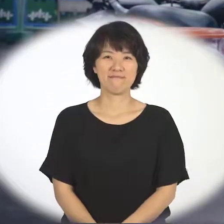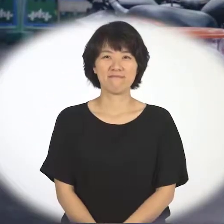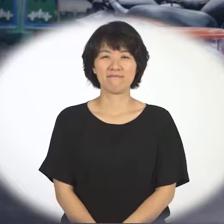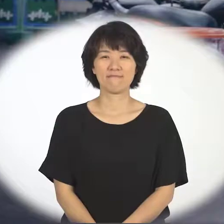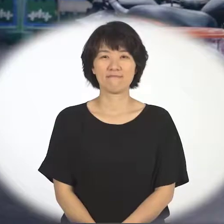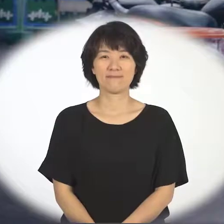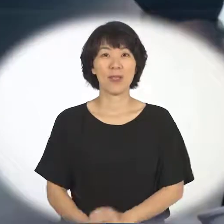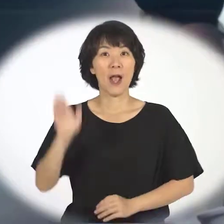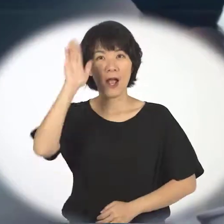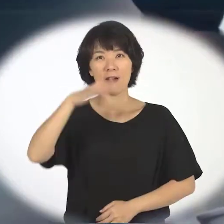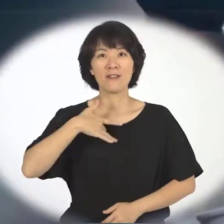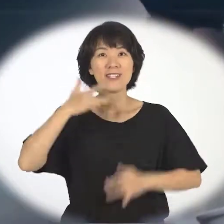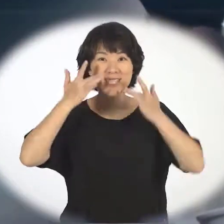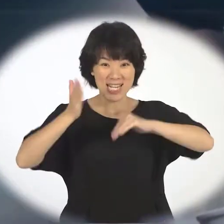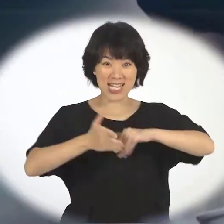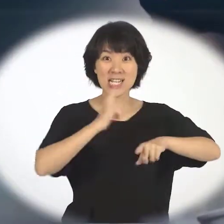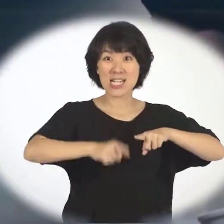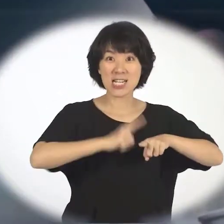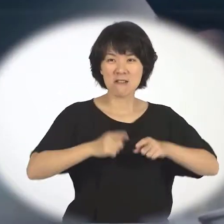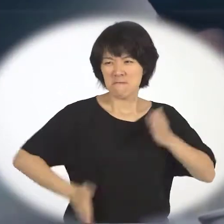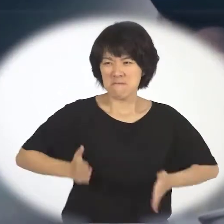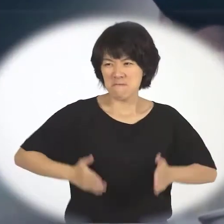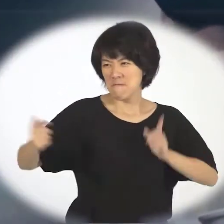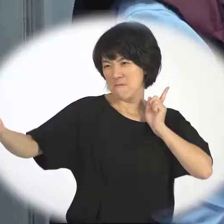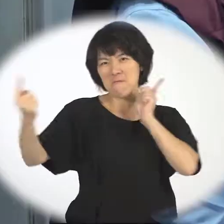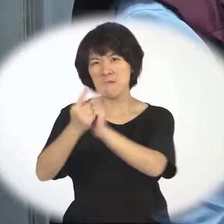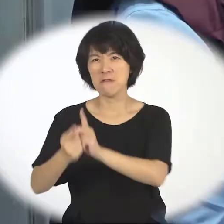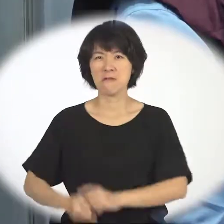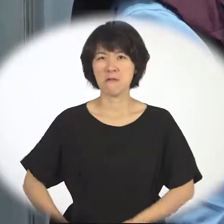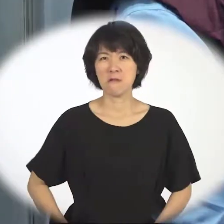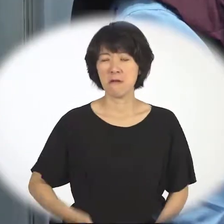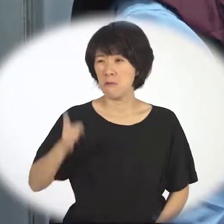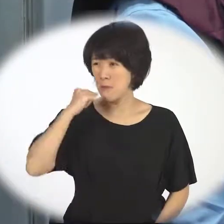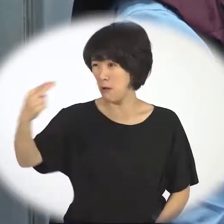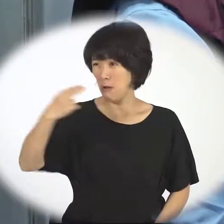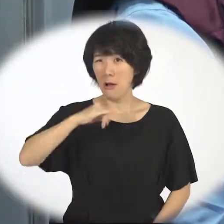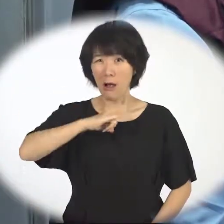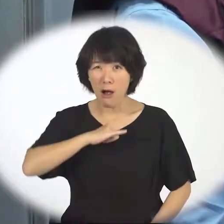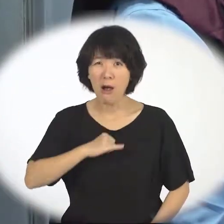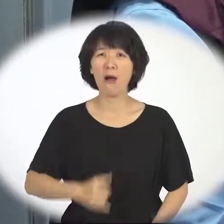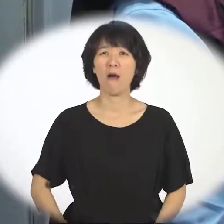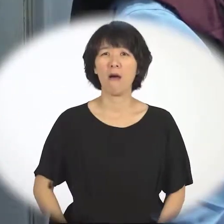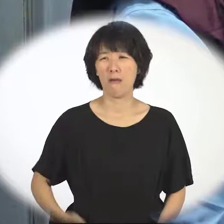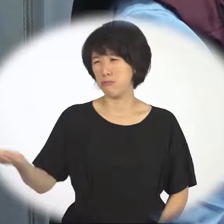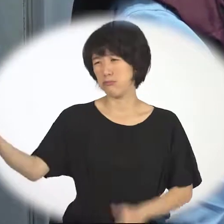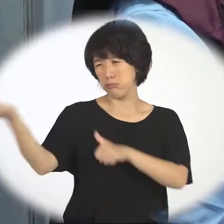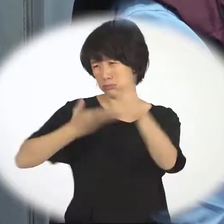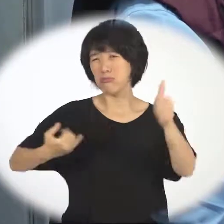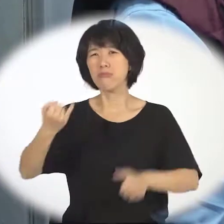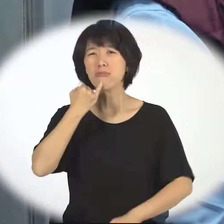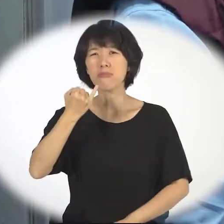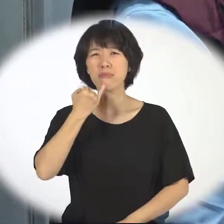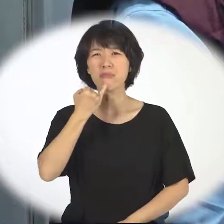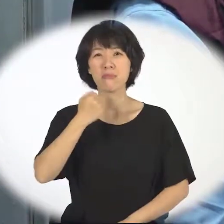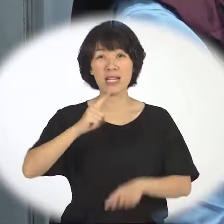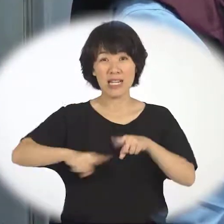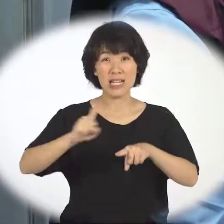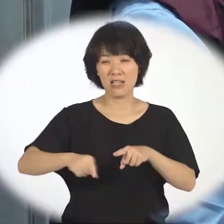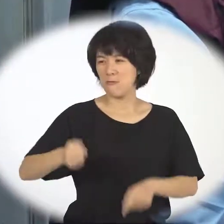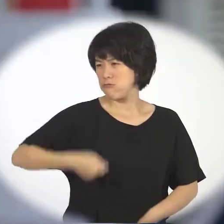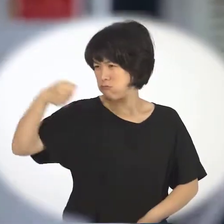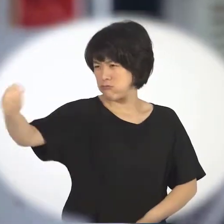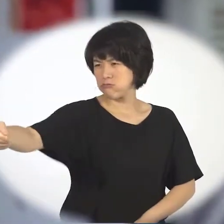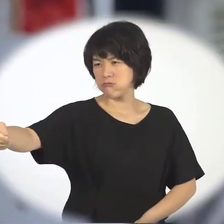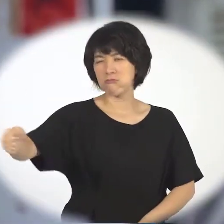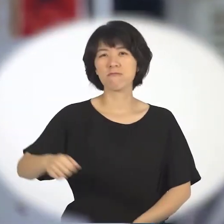妈。后来我就拿了一把菜刀啊，冲到她面前说：“妈，你这么恨我，那你干脆把我给